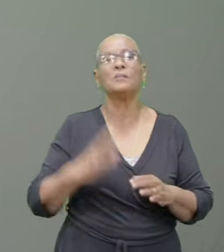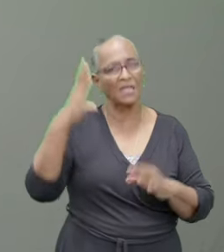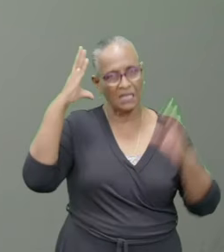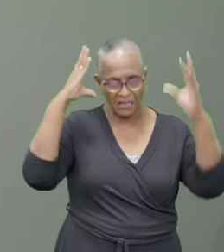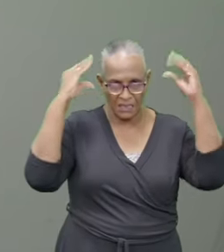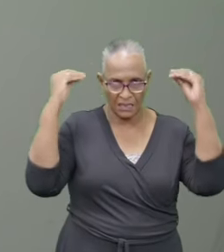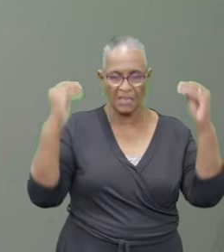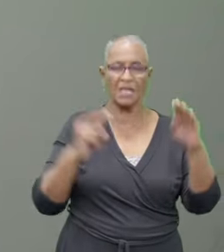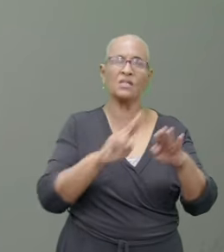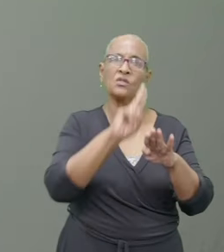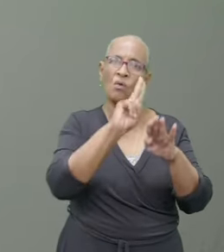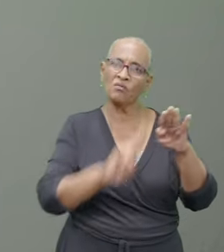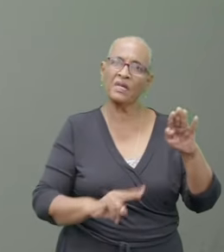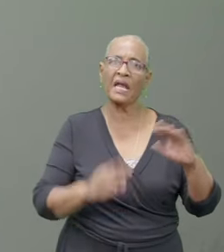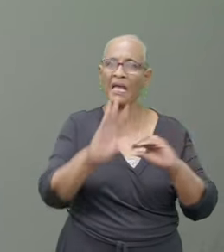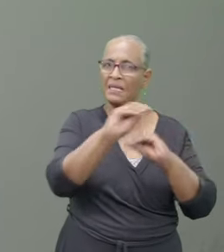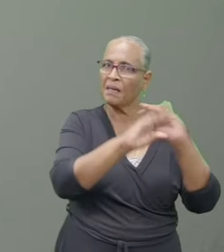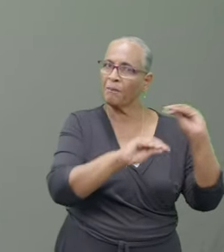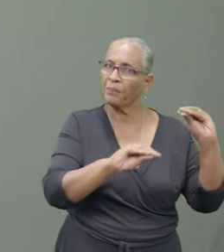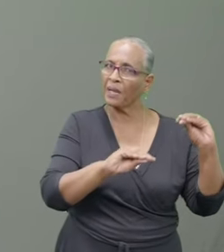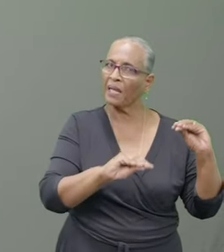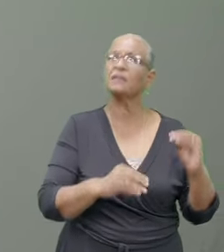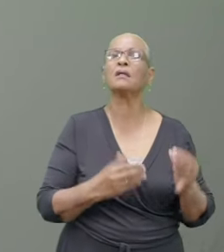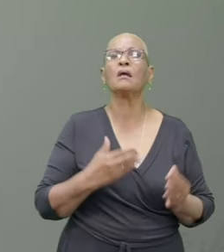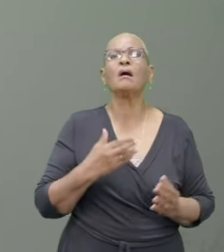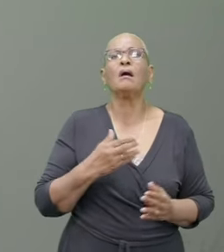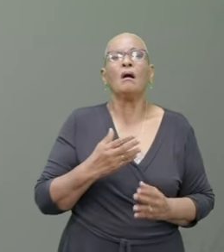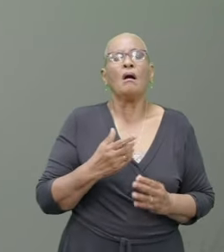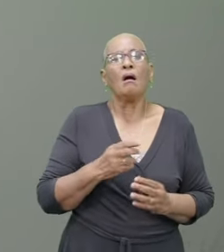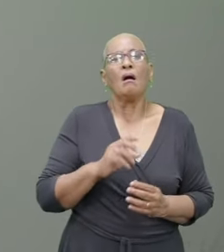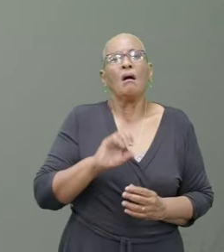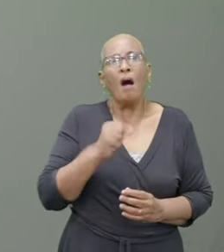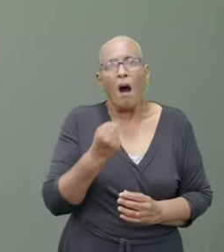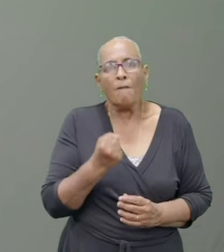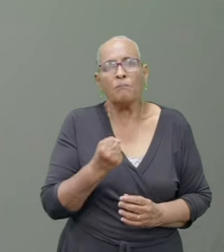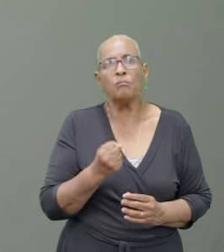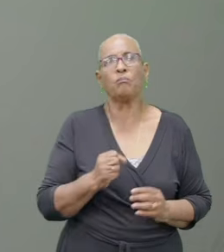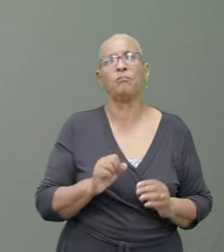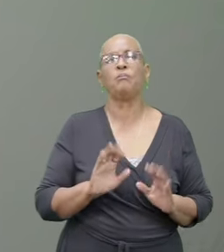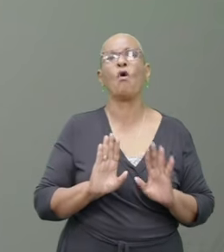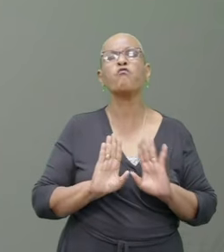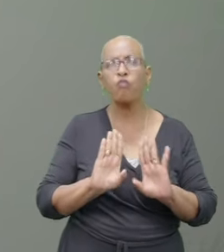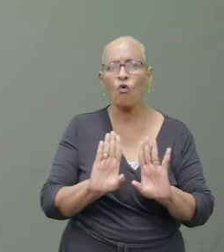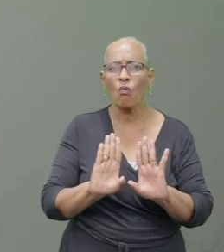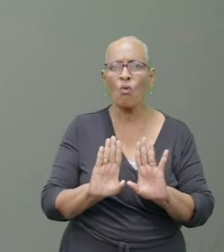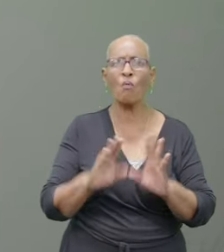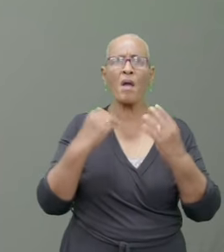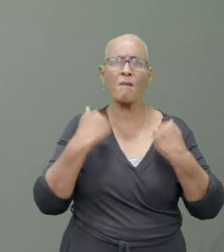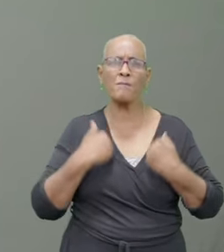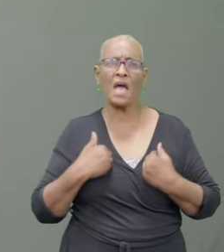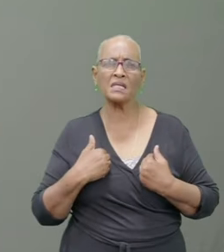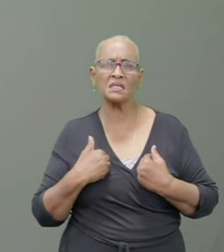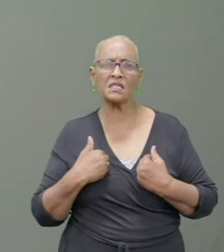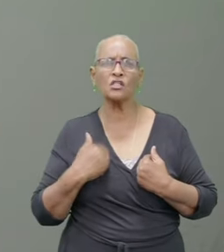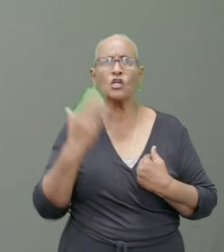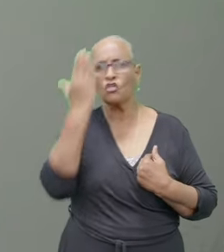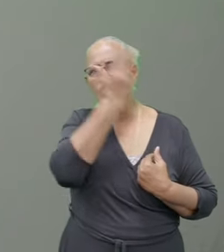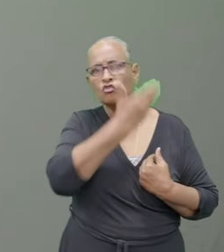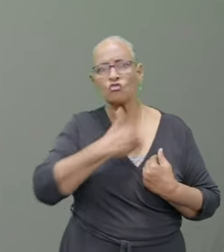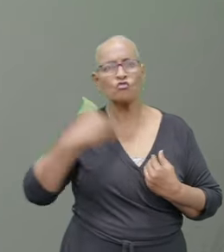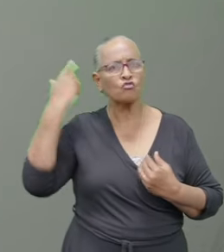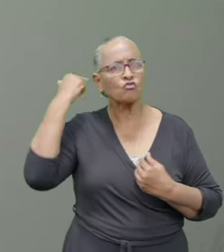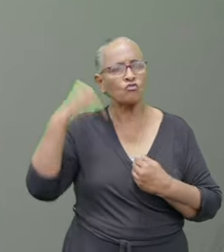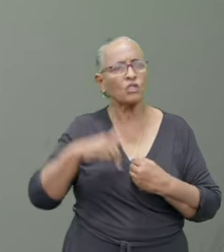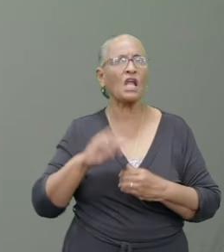niet zeggen, maar er is wel een duidelijke visie en er is ook een duidelijke vraagstelling en er is ook een duidelijke probleemstelling. Dus we gaan dat